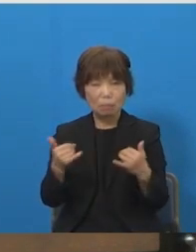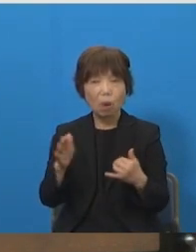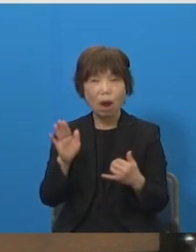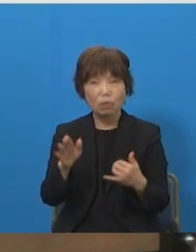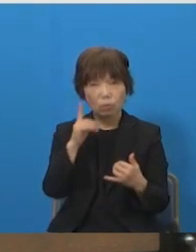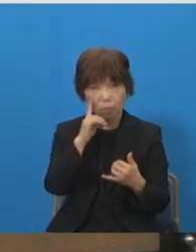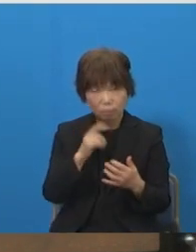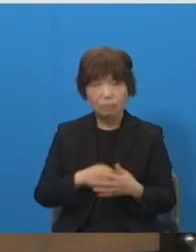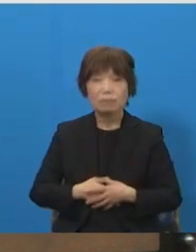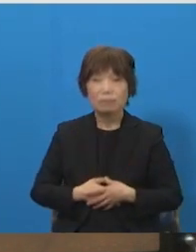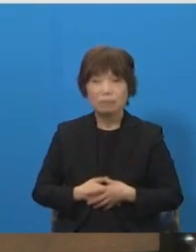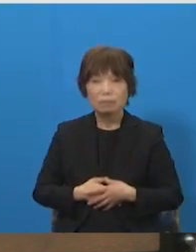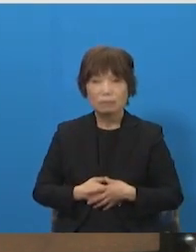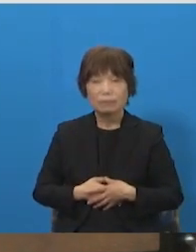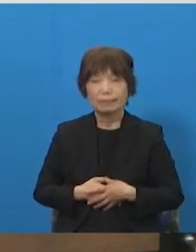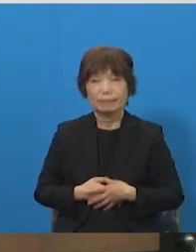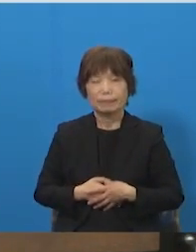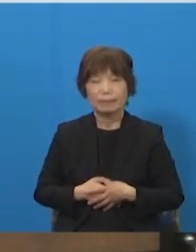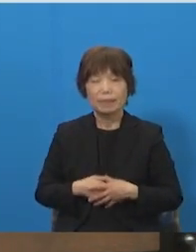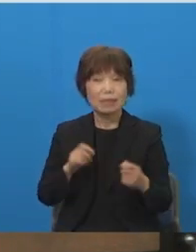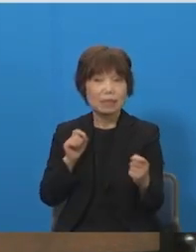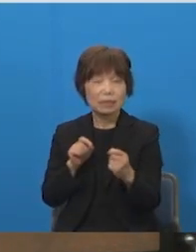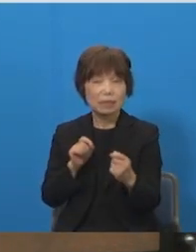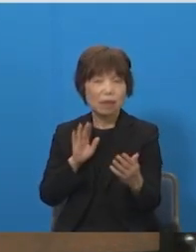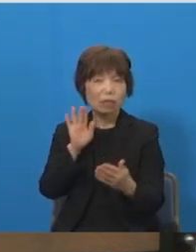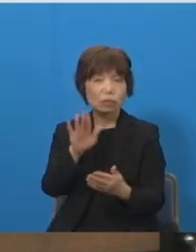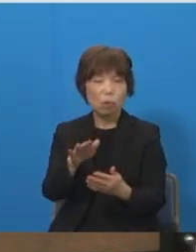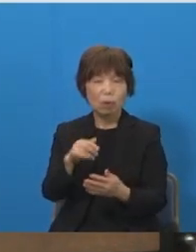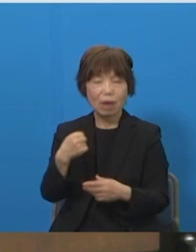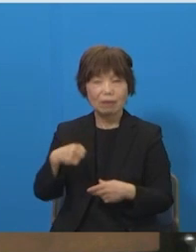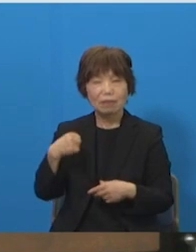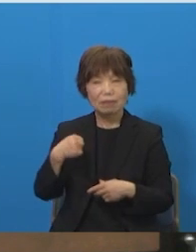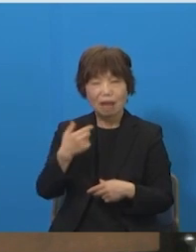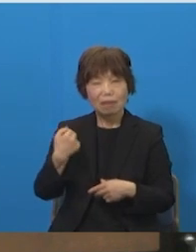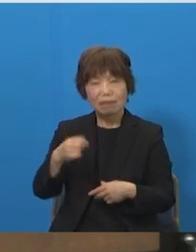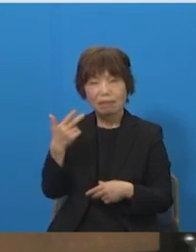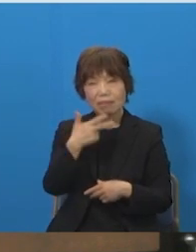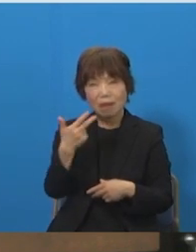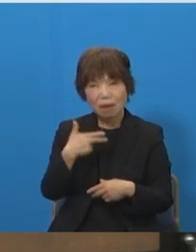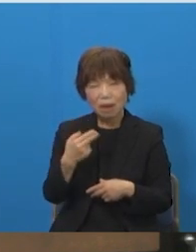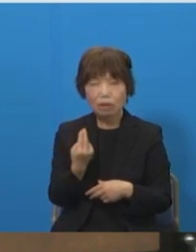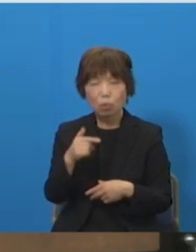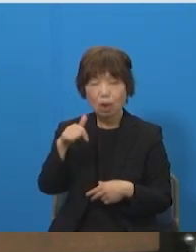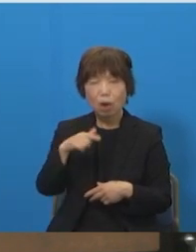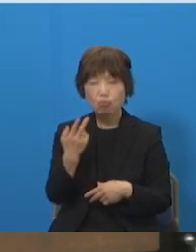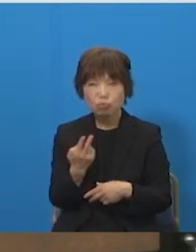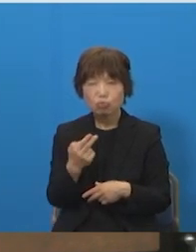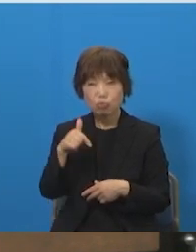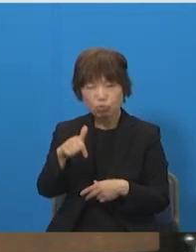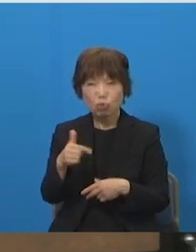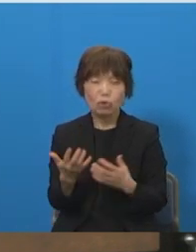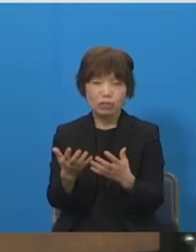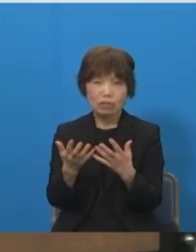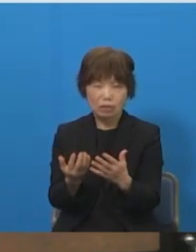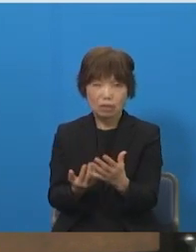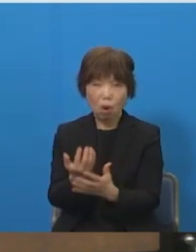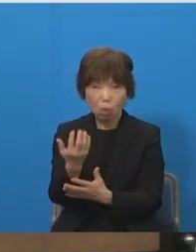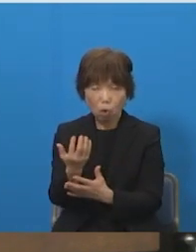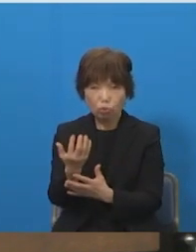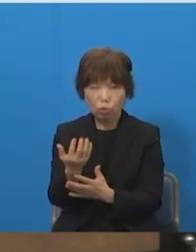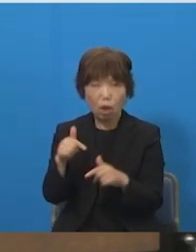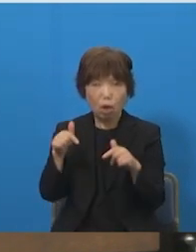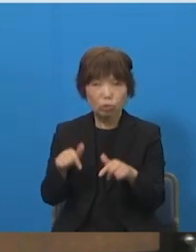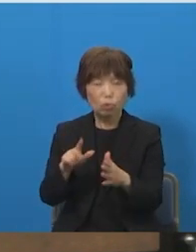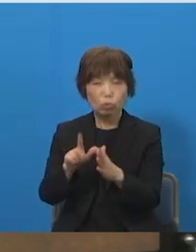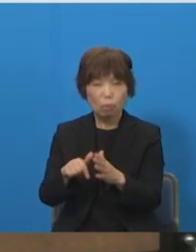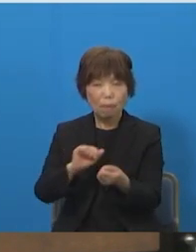るのではないかと思います。近い将来、南海トラフ地震が起きると言われている一方で、京都は花織断層帯